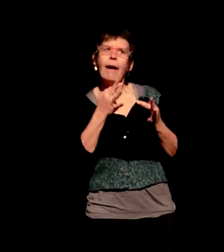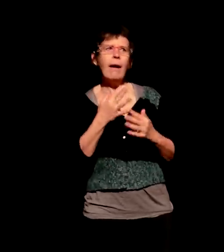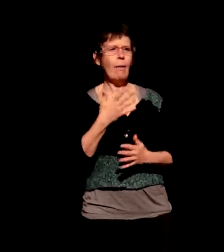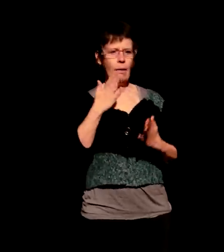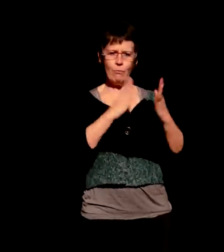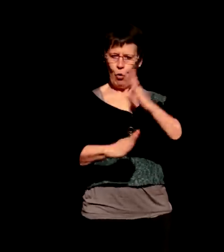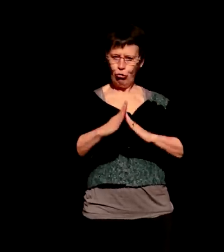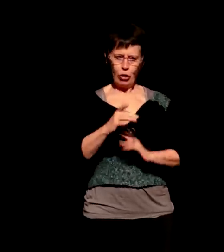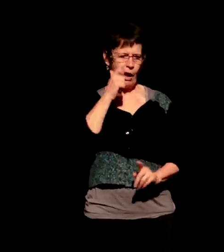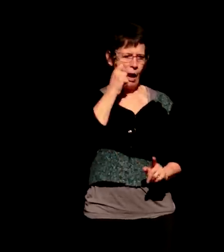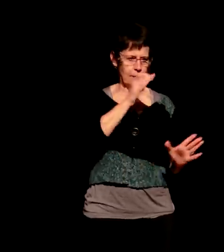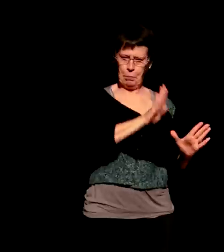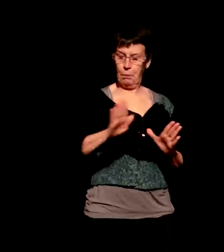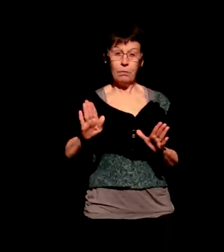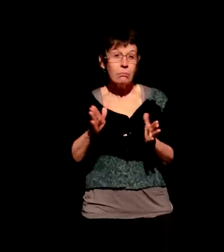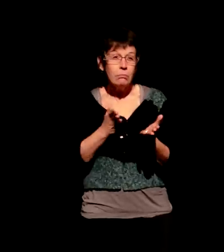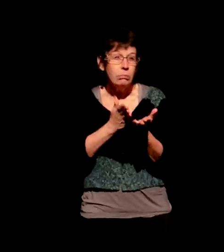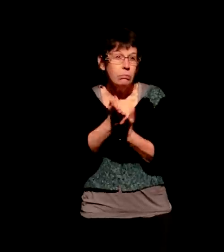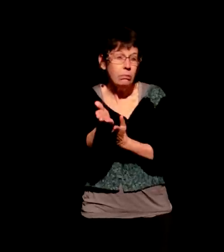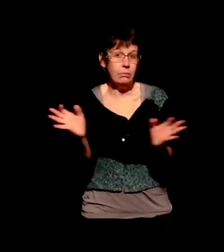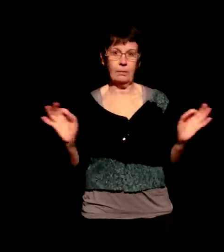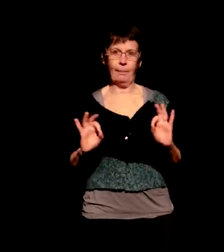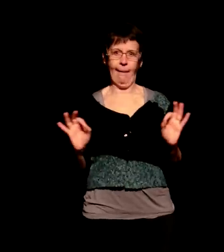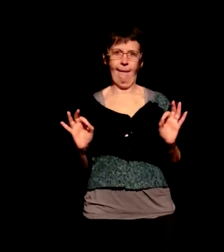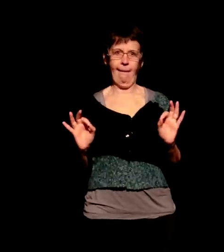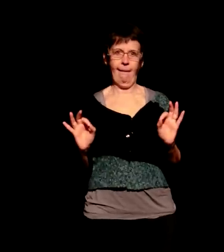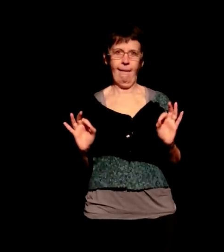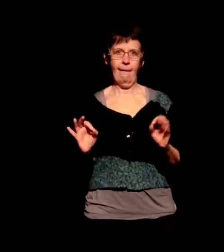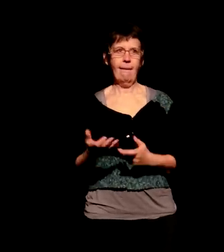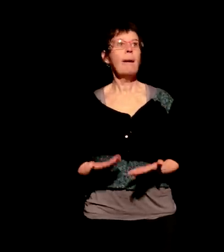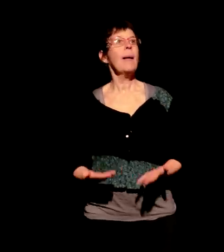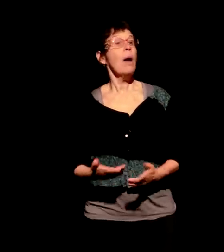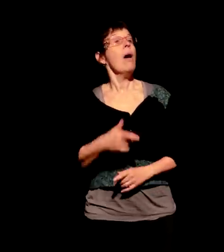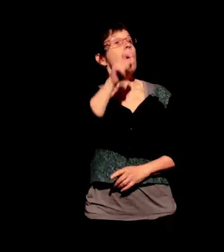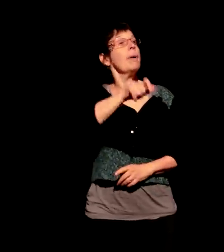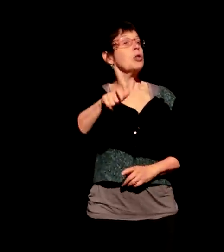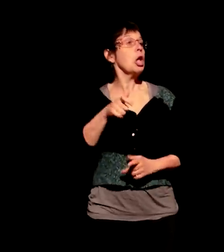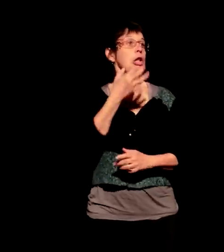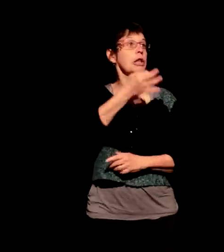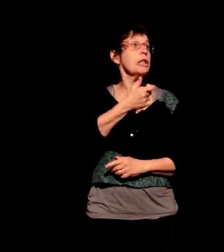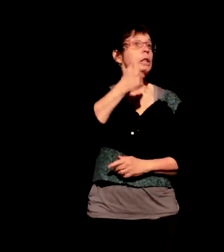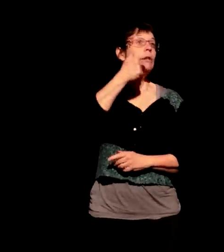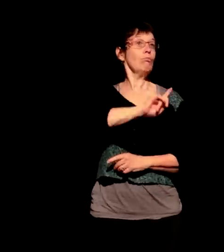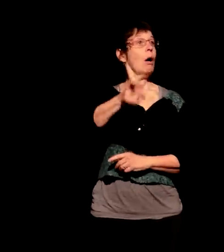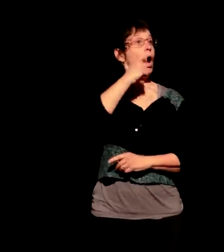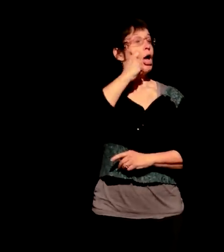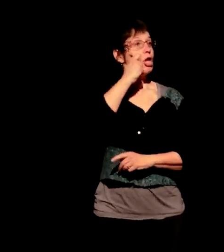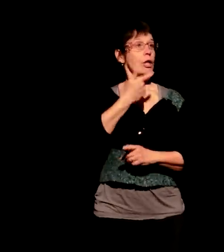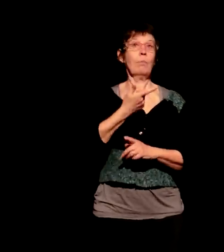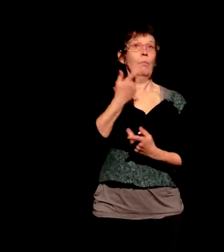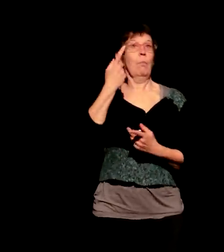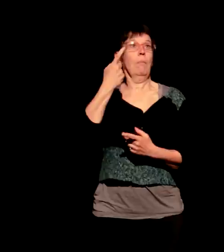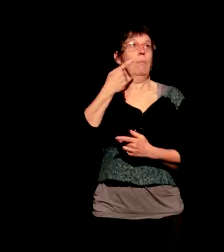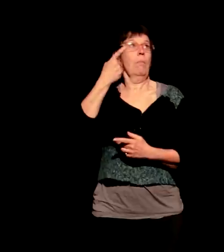c'est une autre définition qui est venue prendre le pas. C'est assez rare que les gens osent dire « je ne suis pas raciste » autant au sens de « je ne crois pas en la hiérarchie des